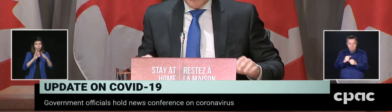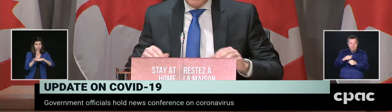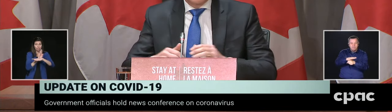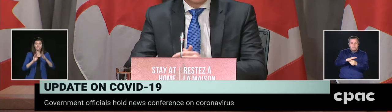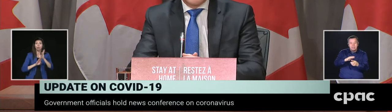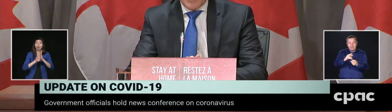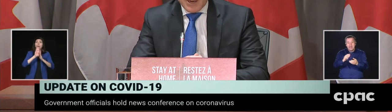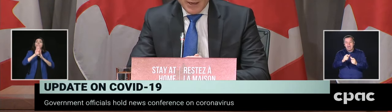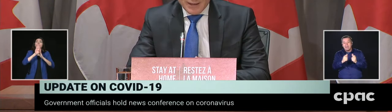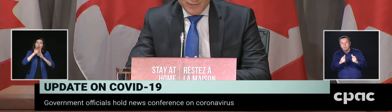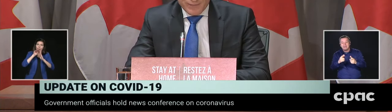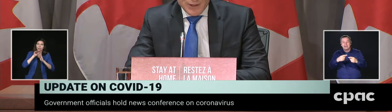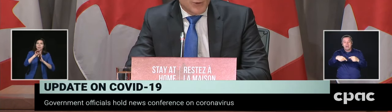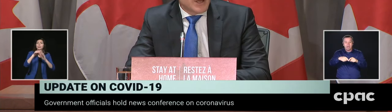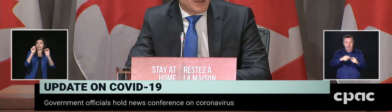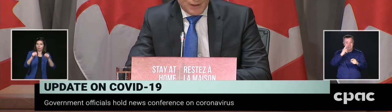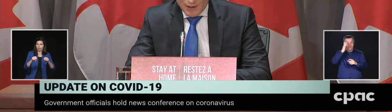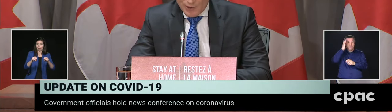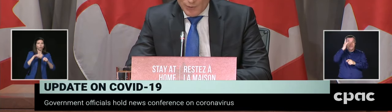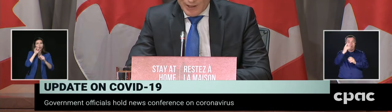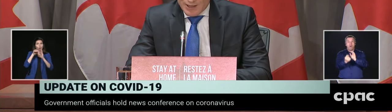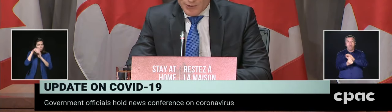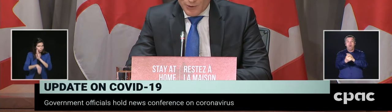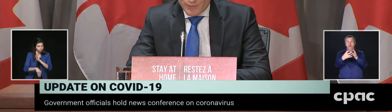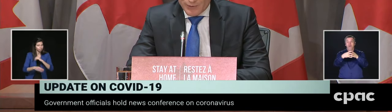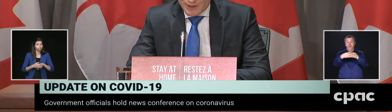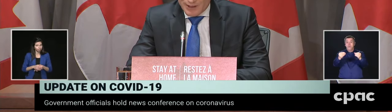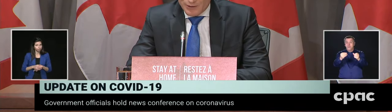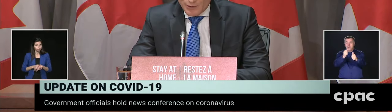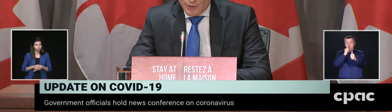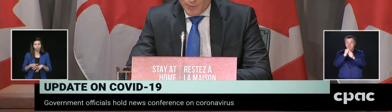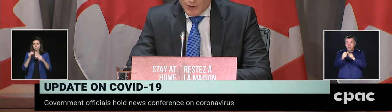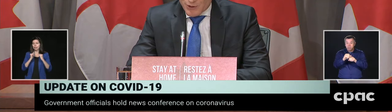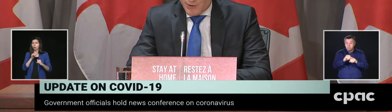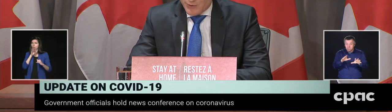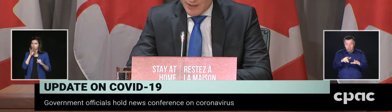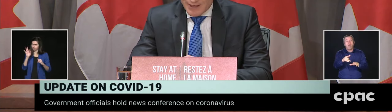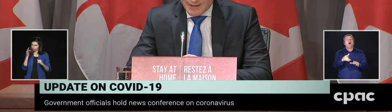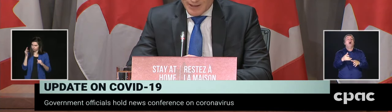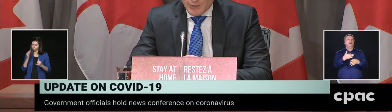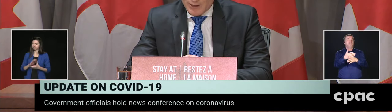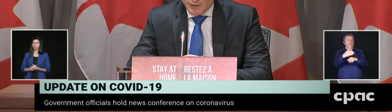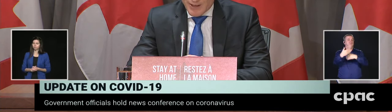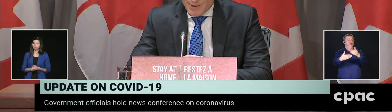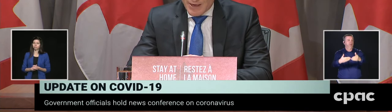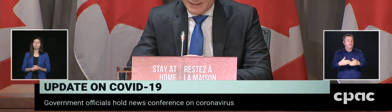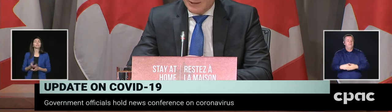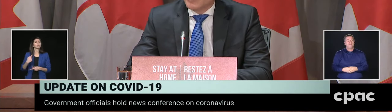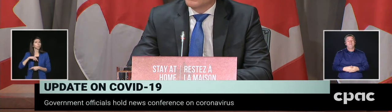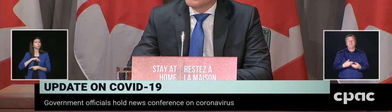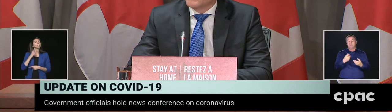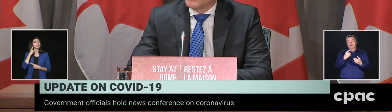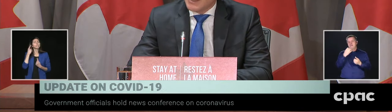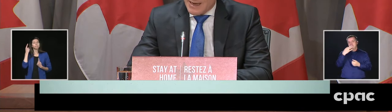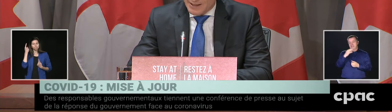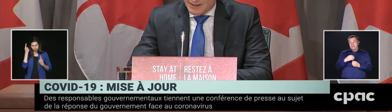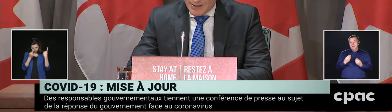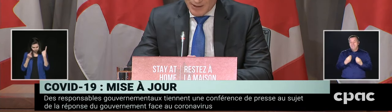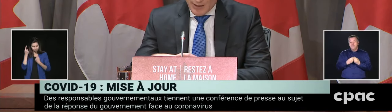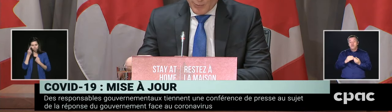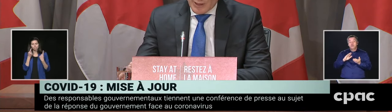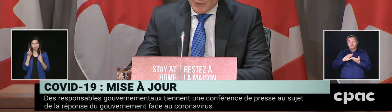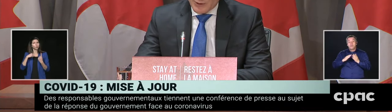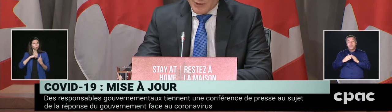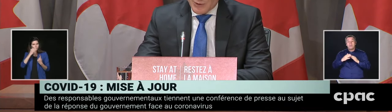Nous reconnaissons également les défis uniques auxquels sont confrontées de nombreuses communautés dans les territoires, notamment l'accès au transport